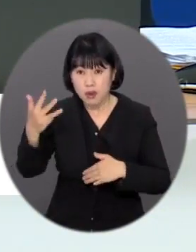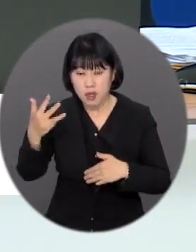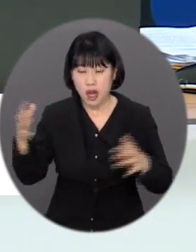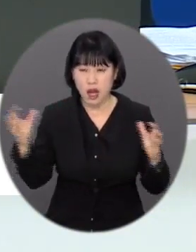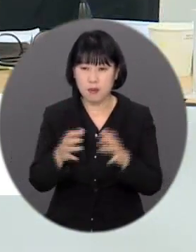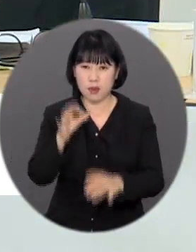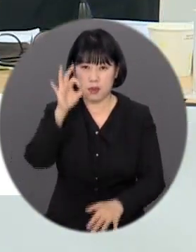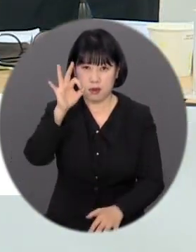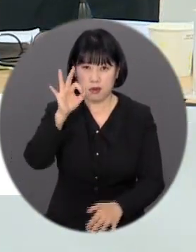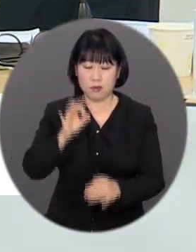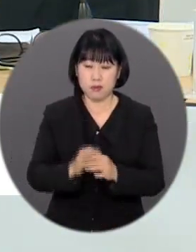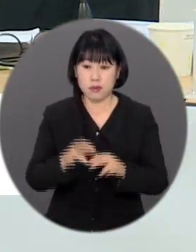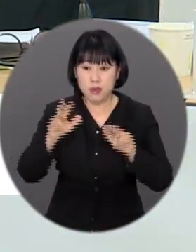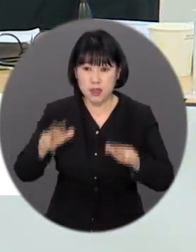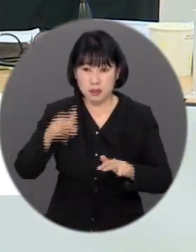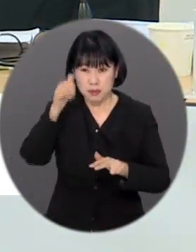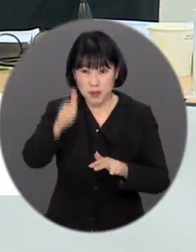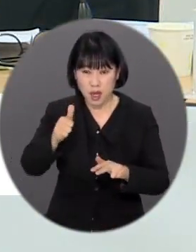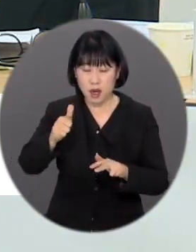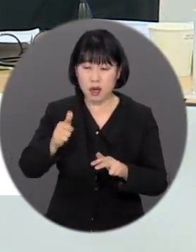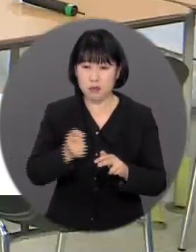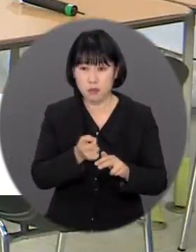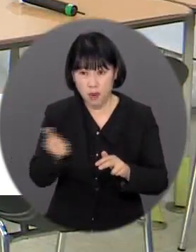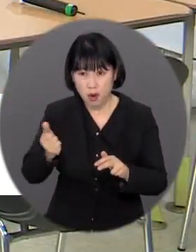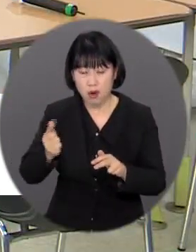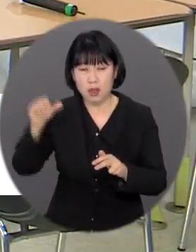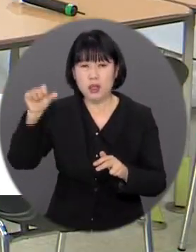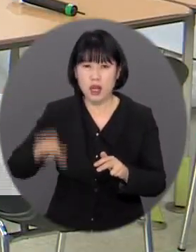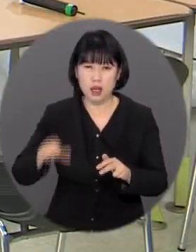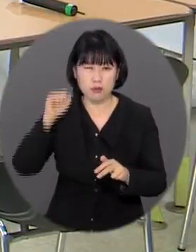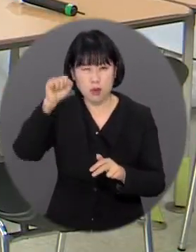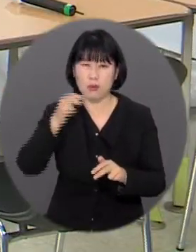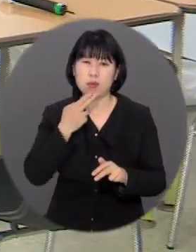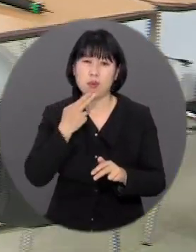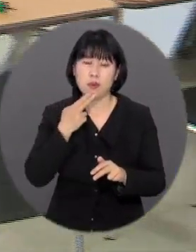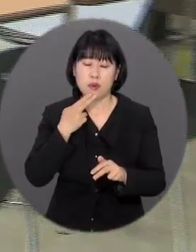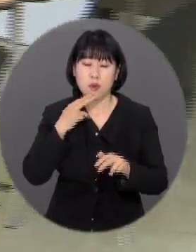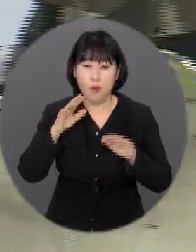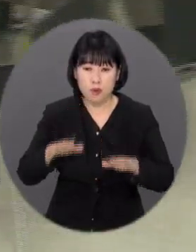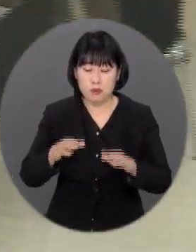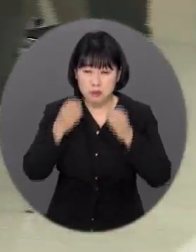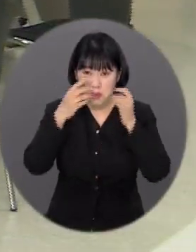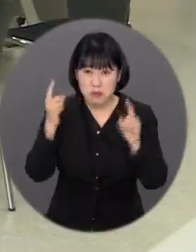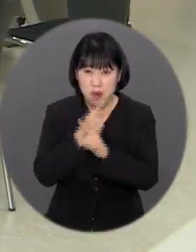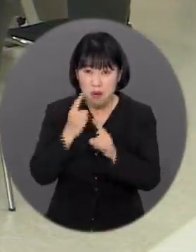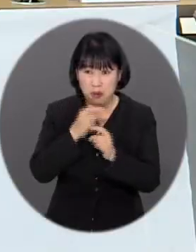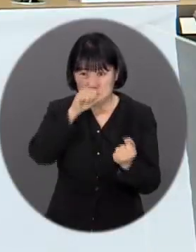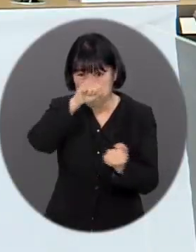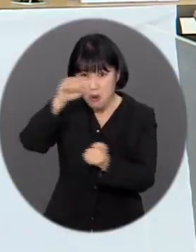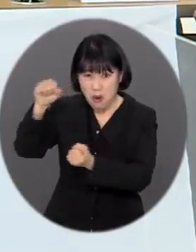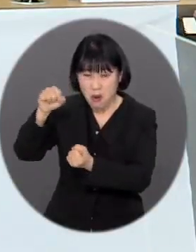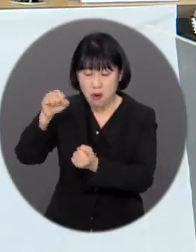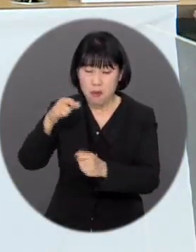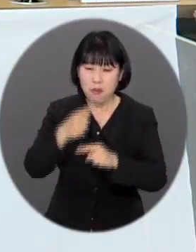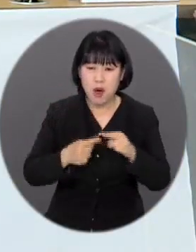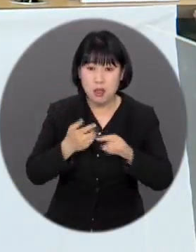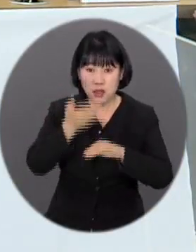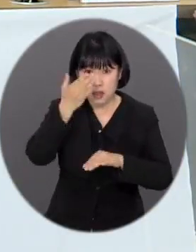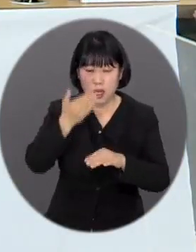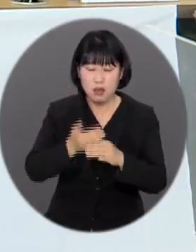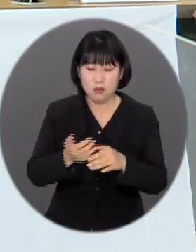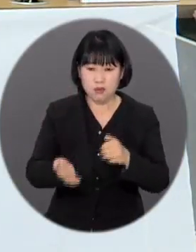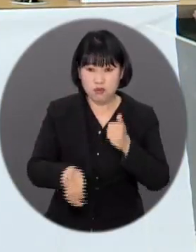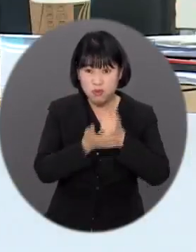등 10곳에서 현역이 탈락하거나 출마하지 않았습니다. 혁신 쇄신을 앞세우면서 절반 이상이